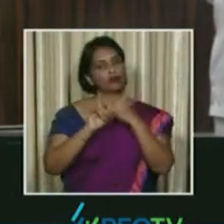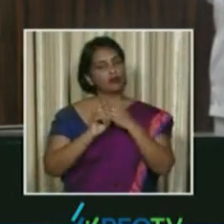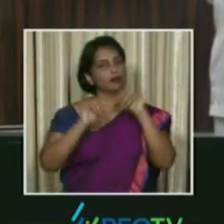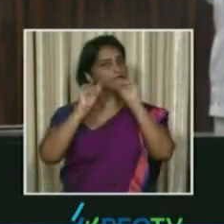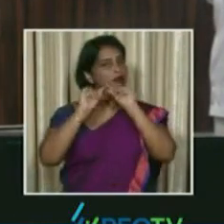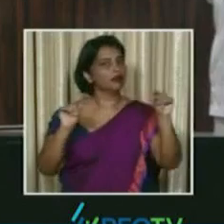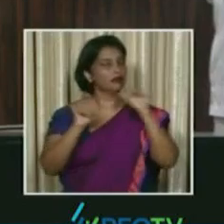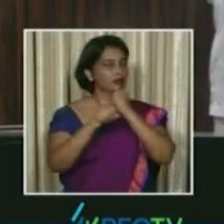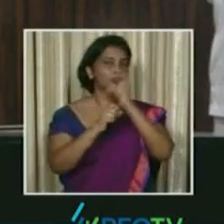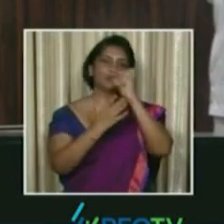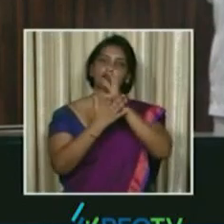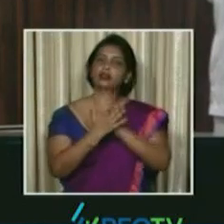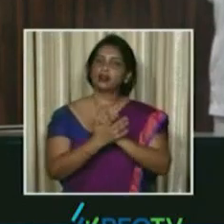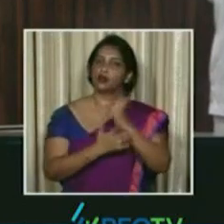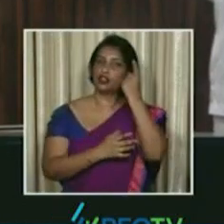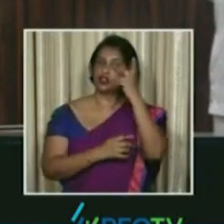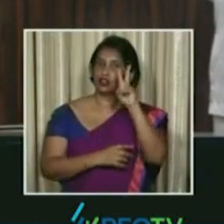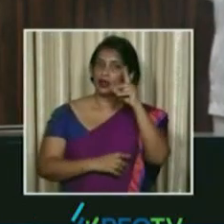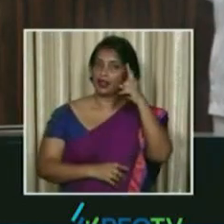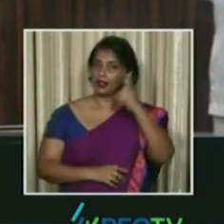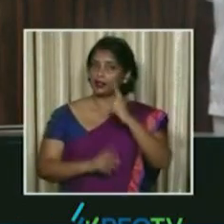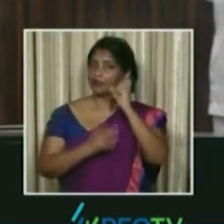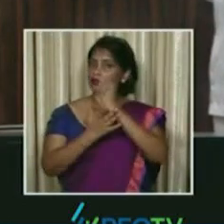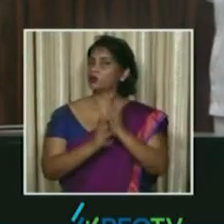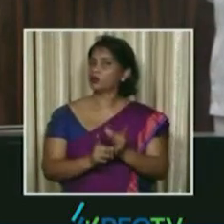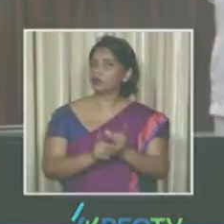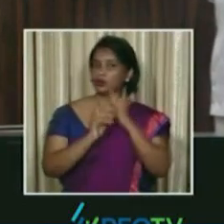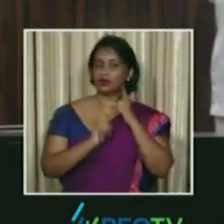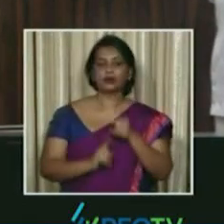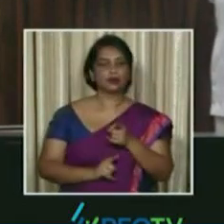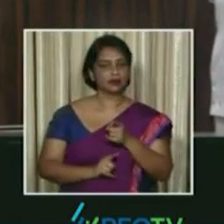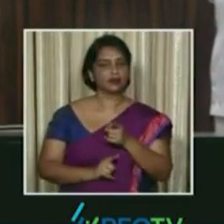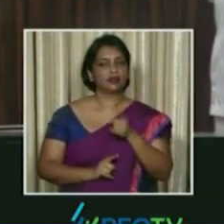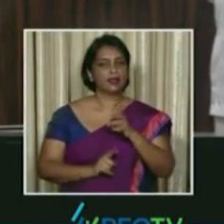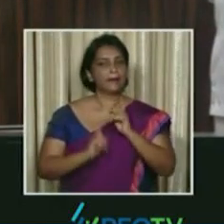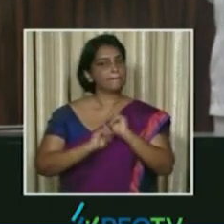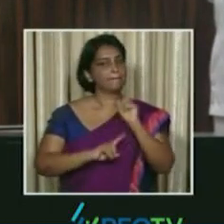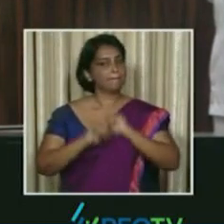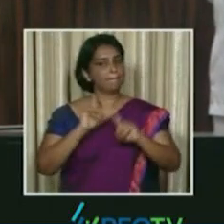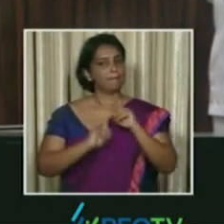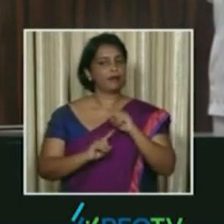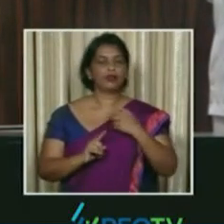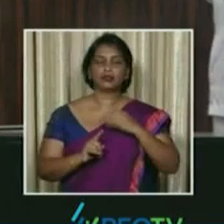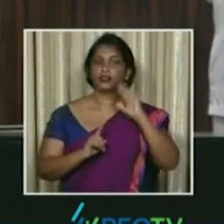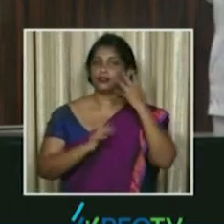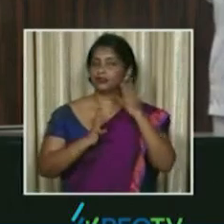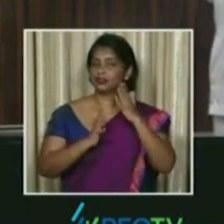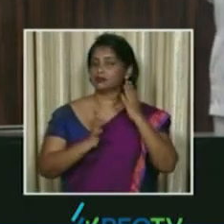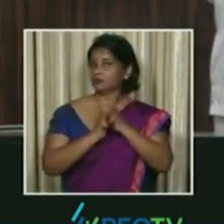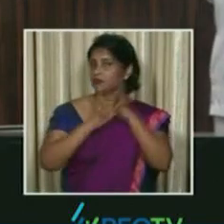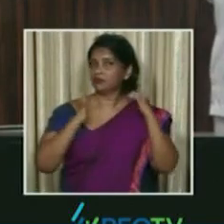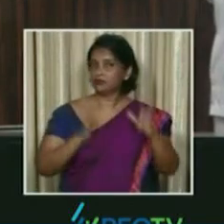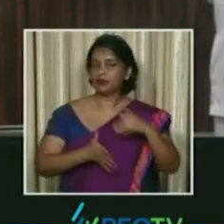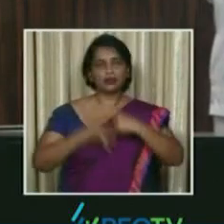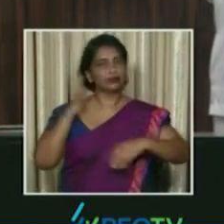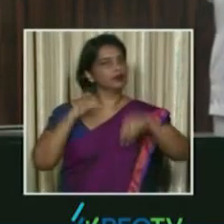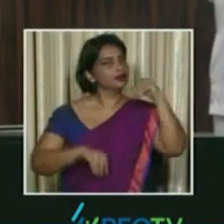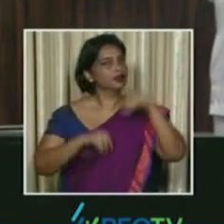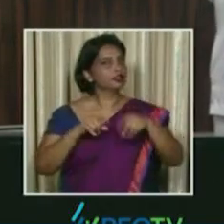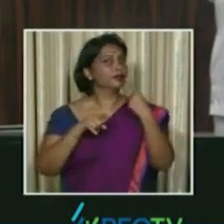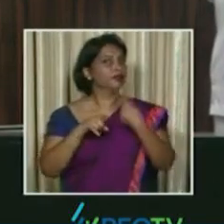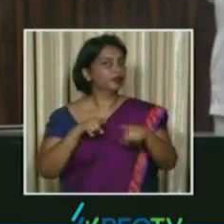වගන්තිය අනුක්‍රම ව්‍යවස්ථාවේ 12 1 ව්‍යවස්ථාවට අනුකූල වන අතර පාර්ලිමේන්තුවේදී විශේෂ බහුතරයක බහුතර ඡන්දයකින්